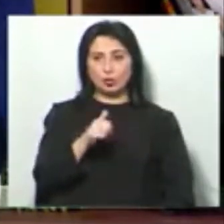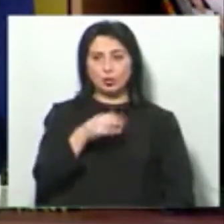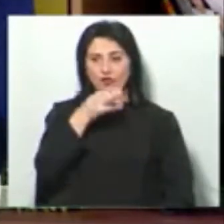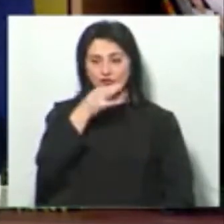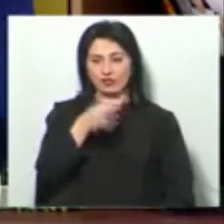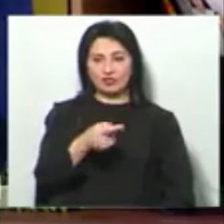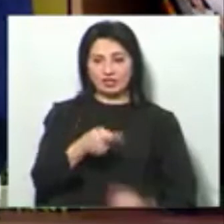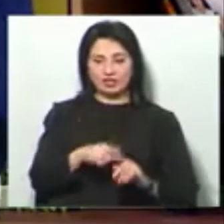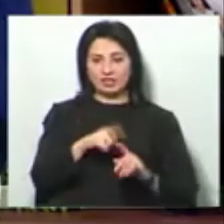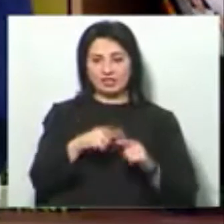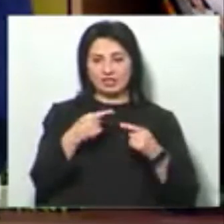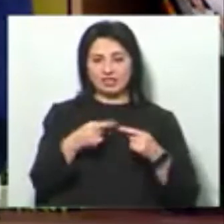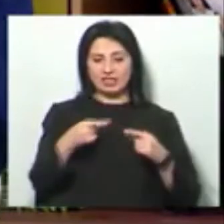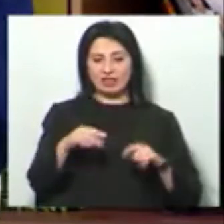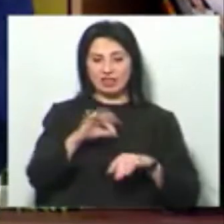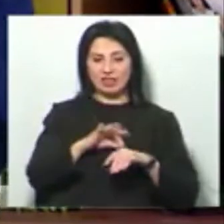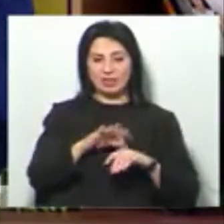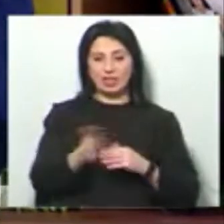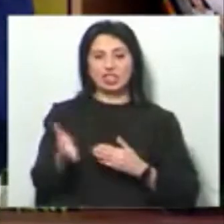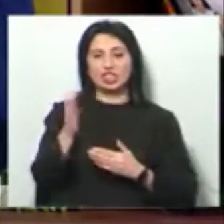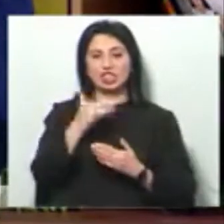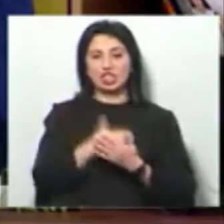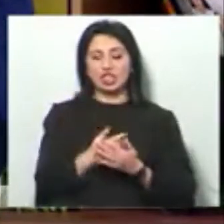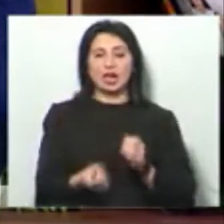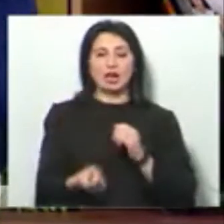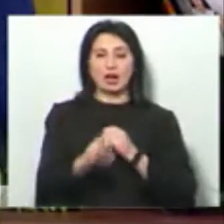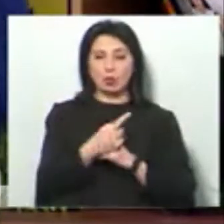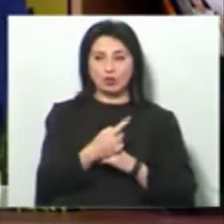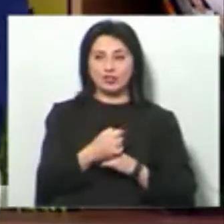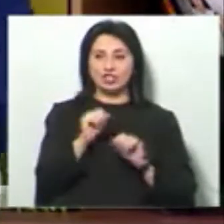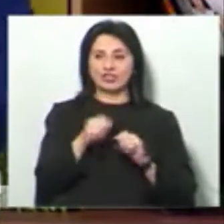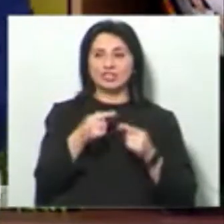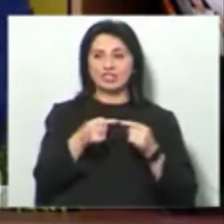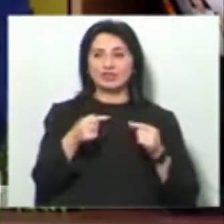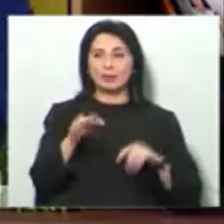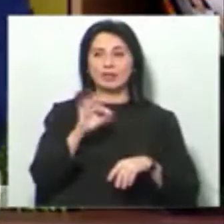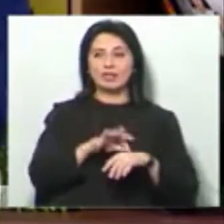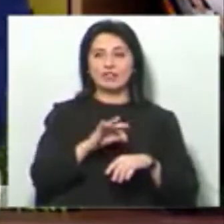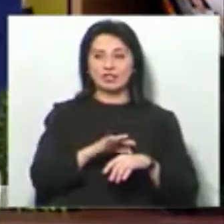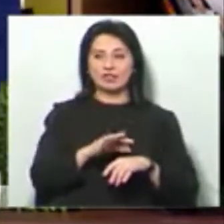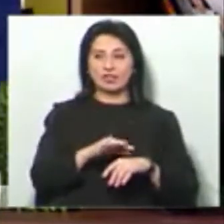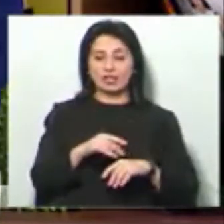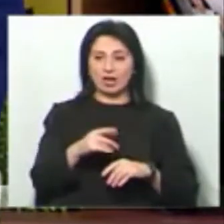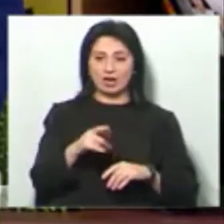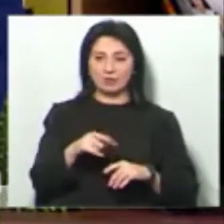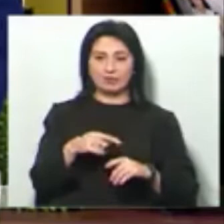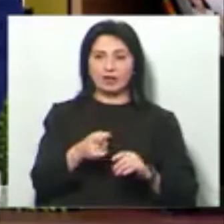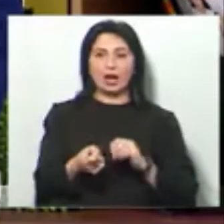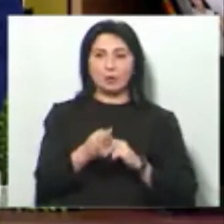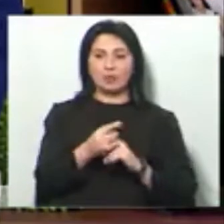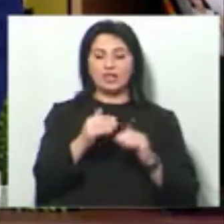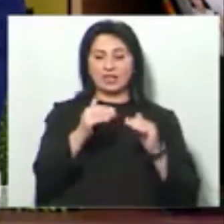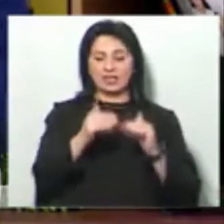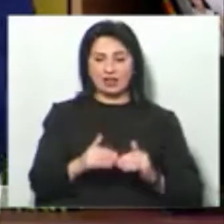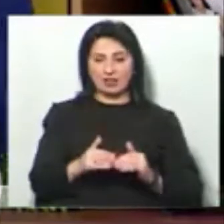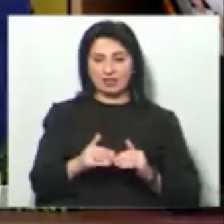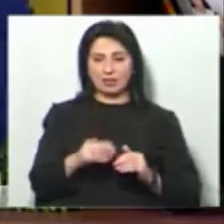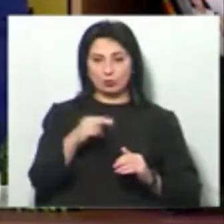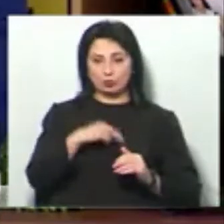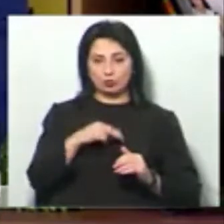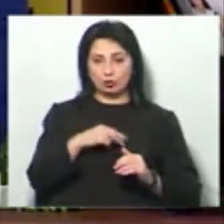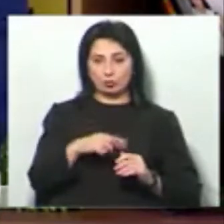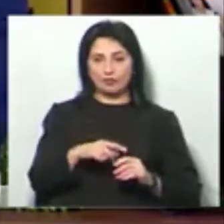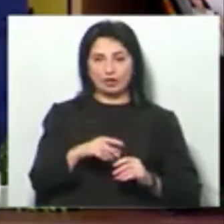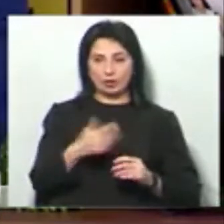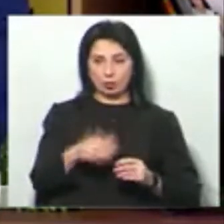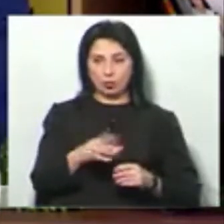აღნიშნეთ, ის არის სხვადასხვა დაავადების შედეგად გამოწვეული, შეიძლება სხვადასხვა დაავადებამ და აღარ გამომავლებით გამოიწვიოს დაქვეითება ფრაქციის, წარმოიდგინეთ რომ